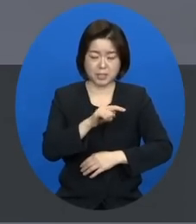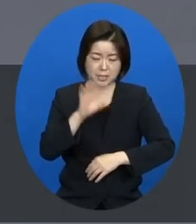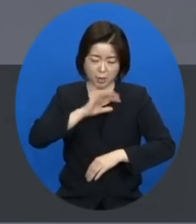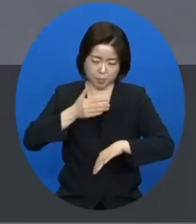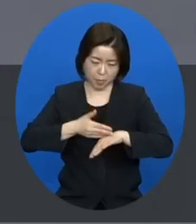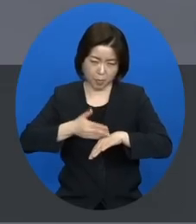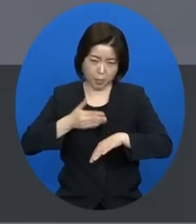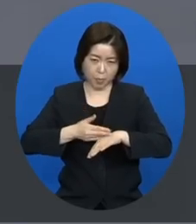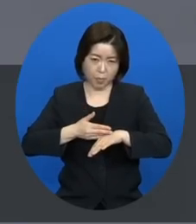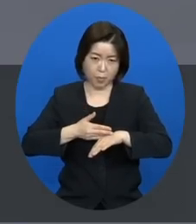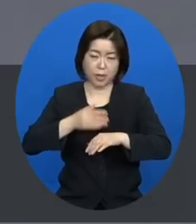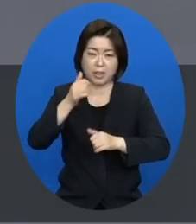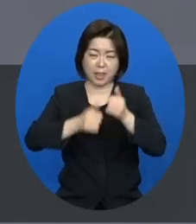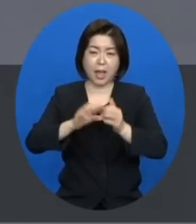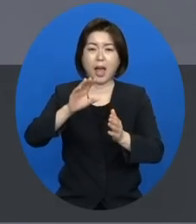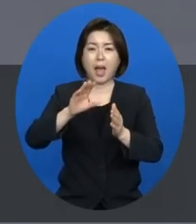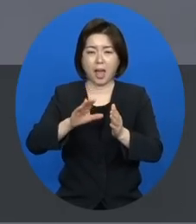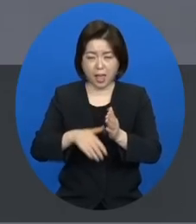단련, tested,